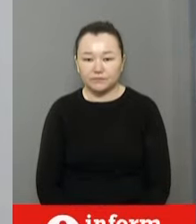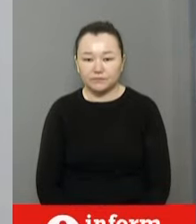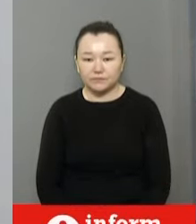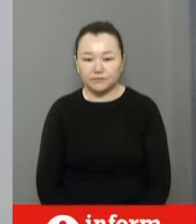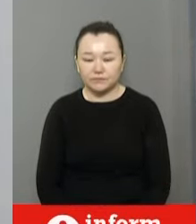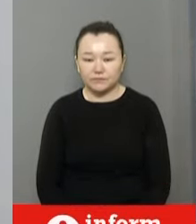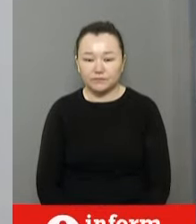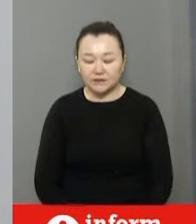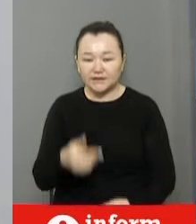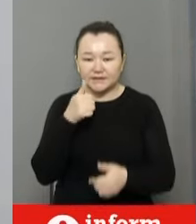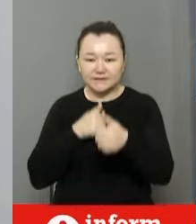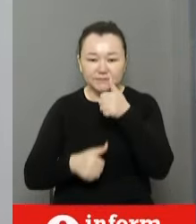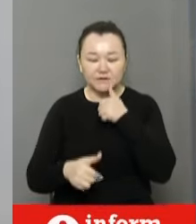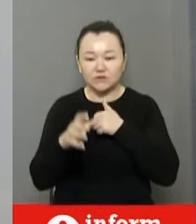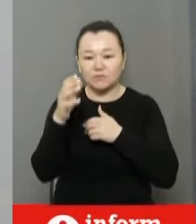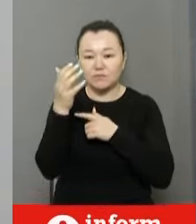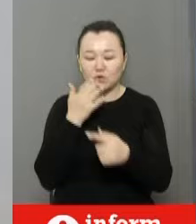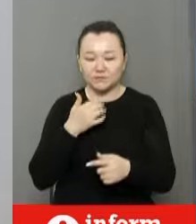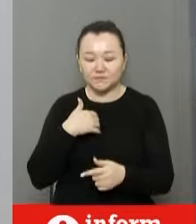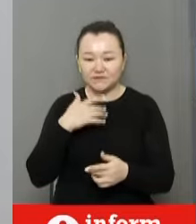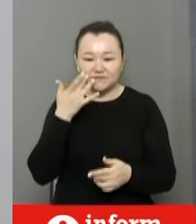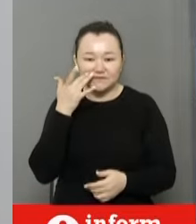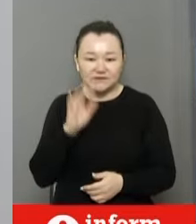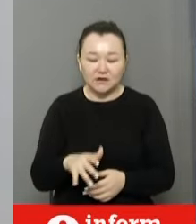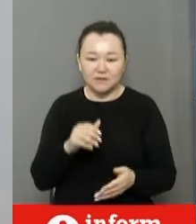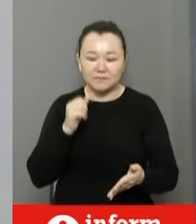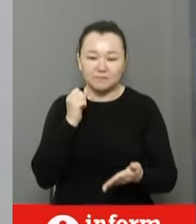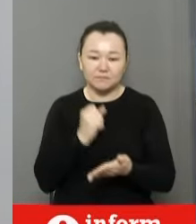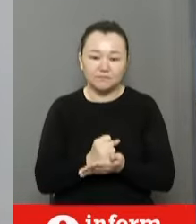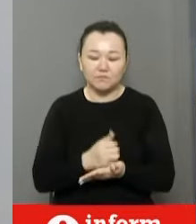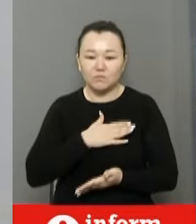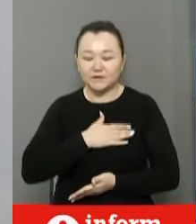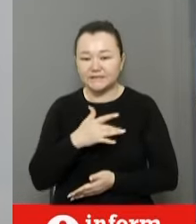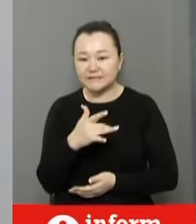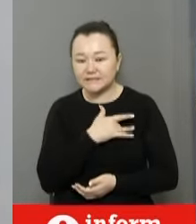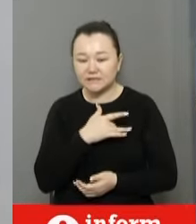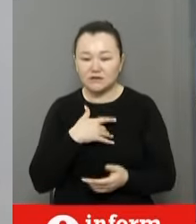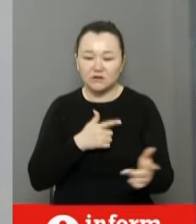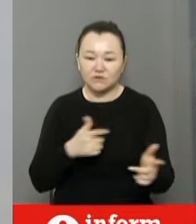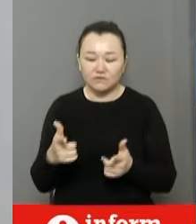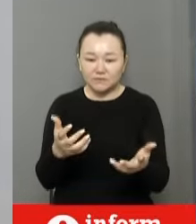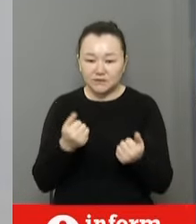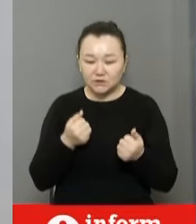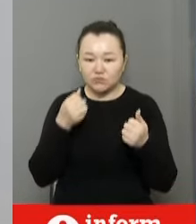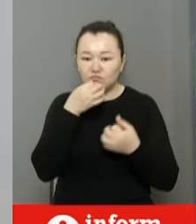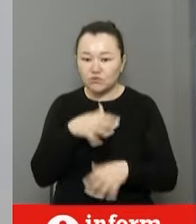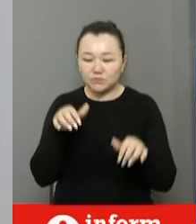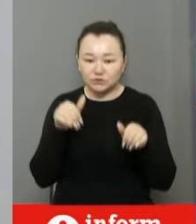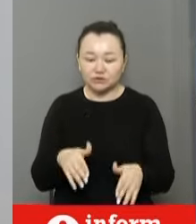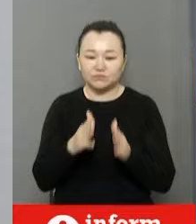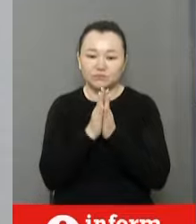простили испытание посланное мне навсегда печаталось в Мом серд готов принять любое ваше решение прошу